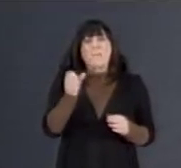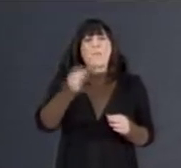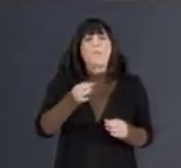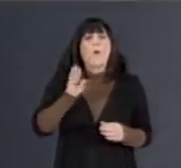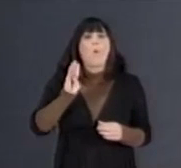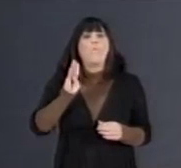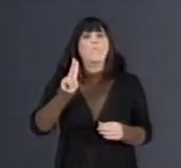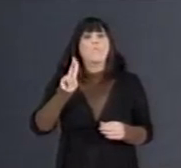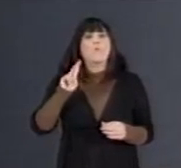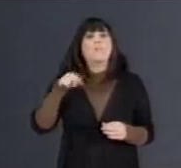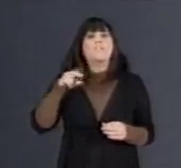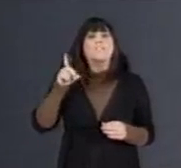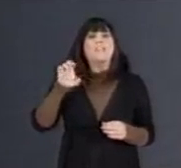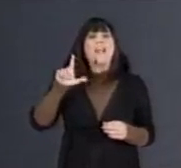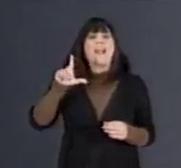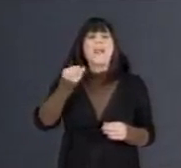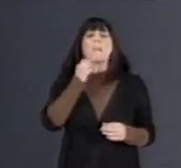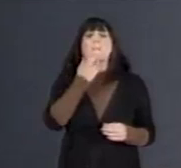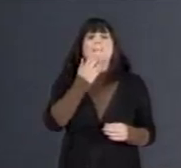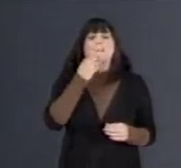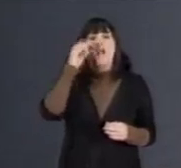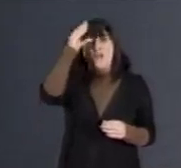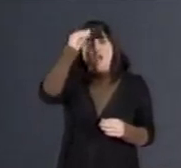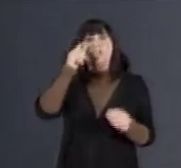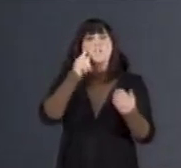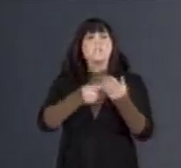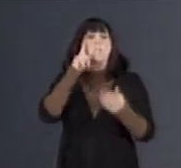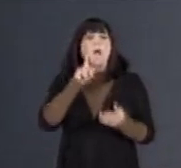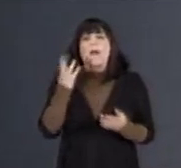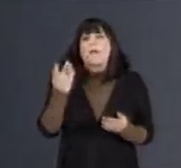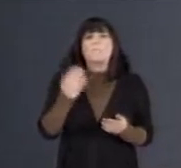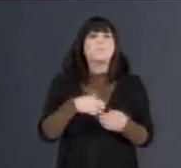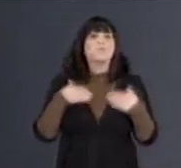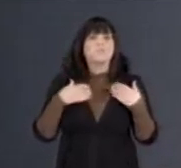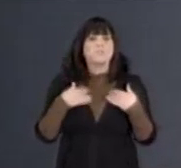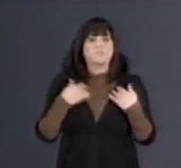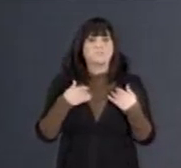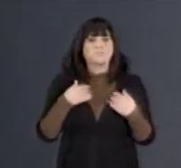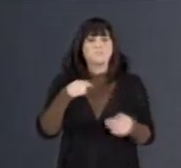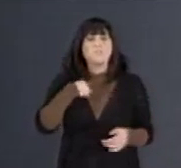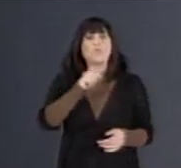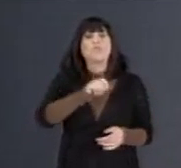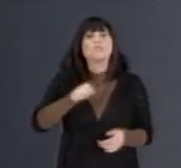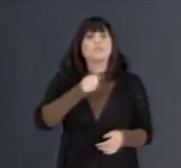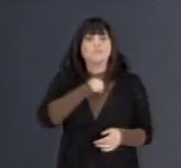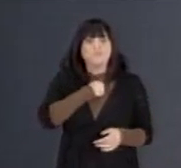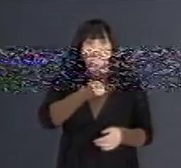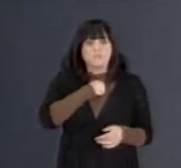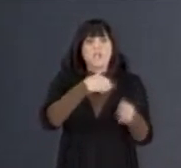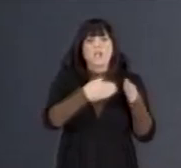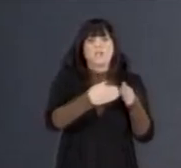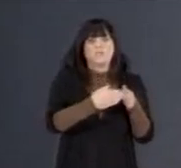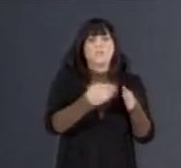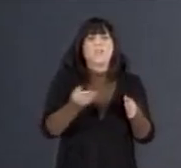-uffIccjat số ħiet straight streets. Owner which old theater streets. 4.000 BEħcia